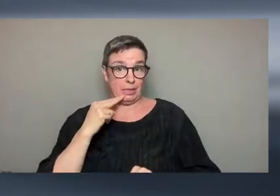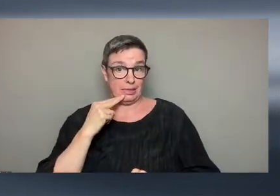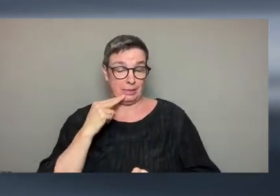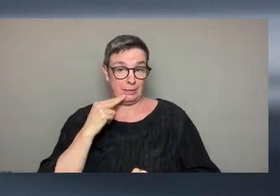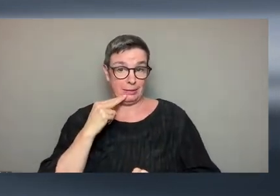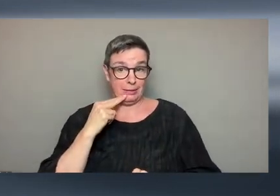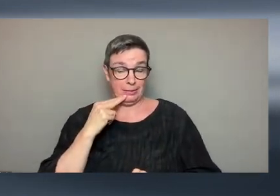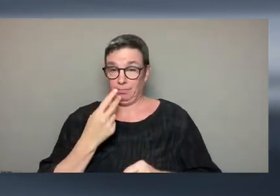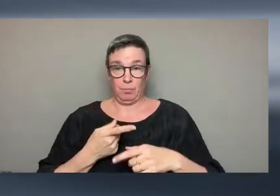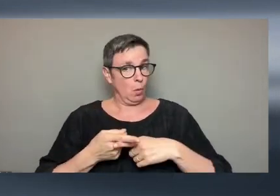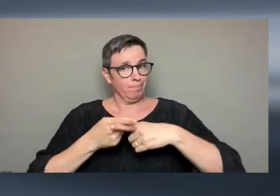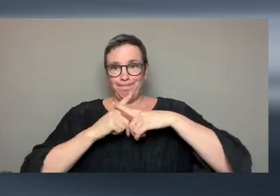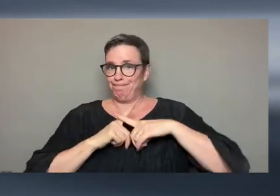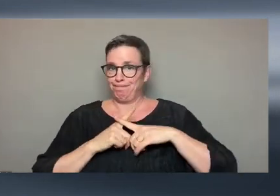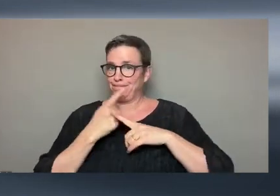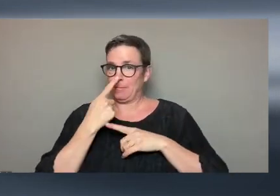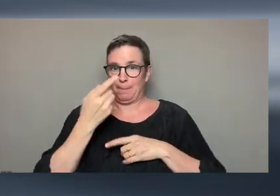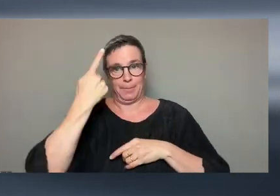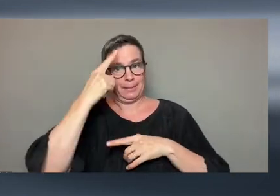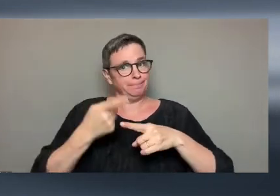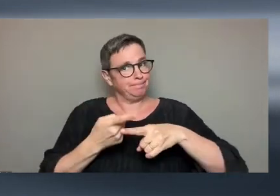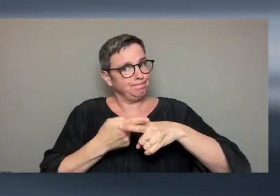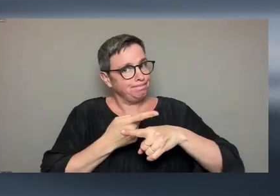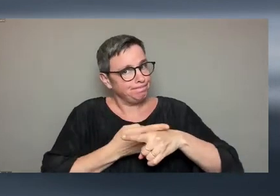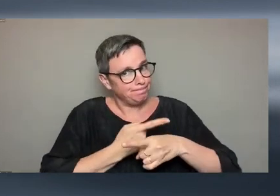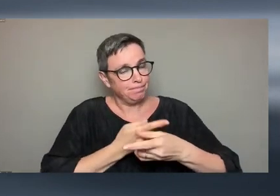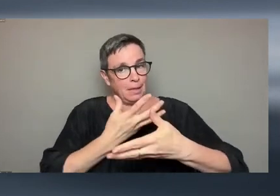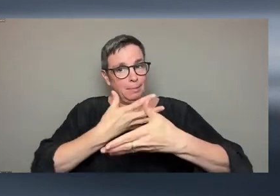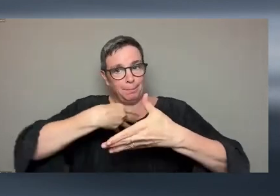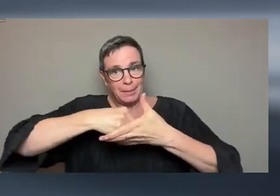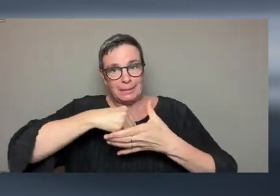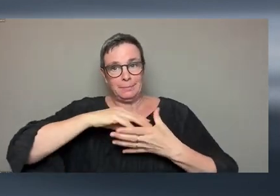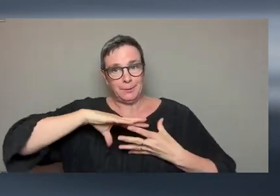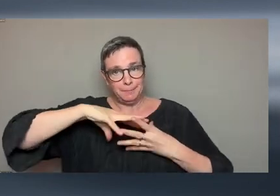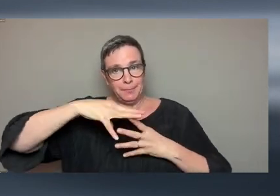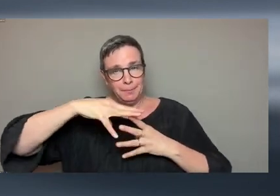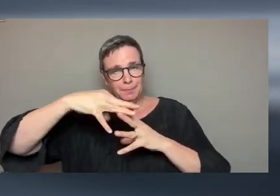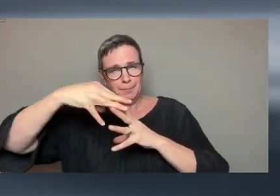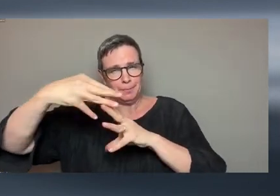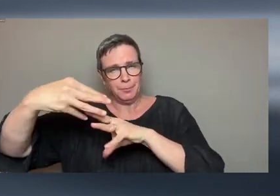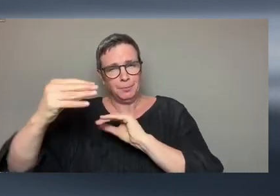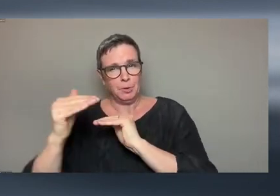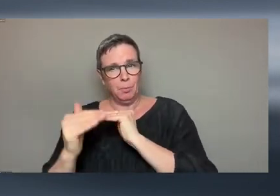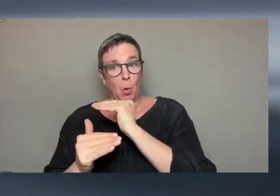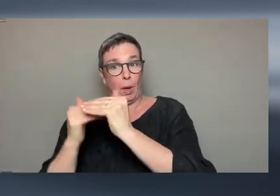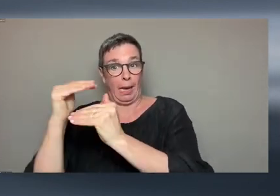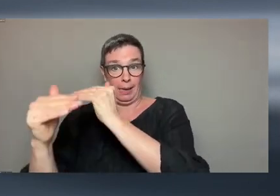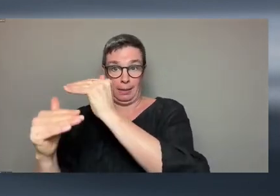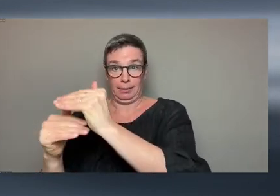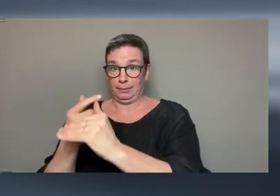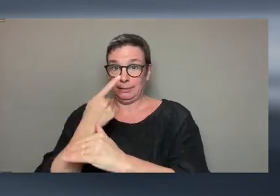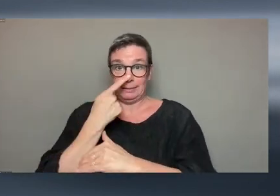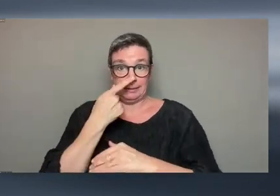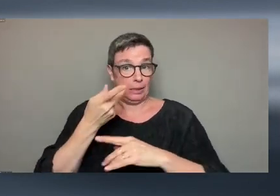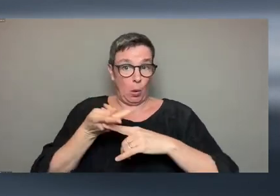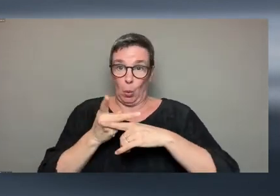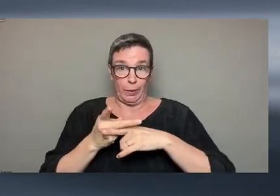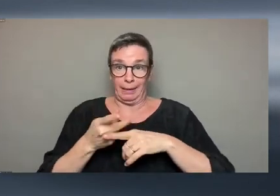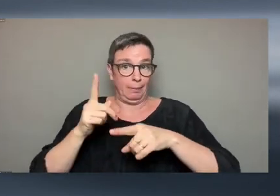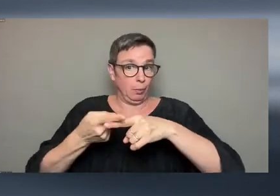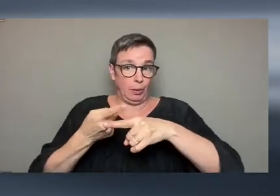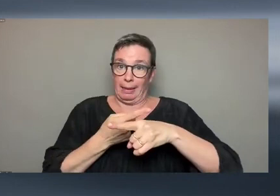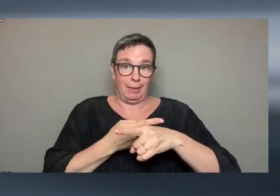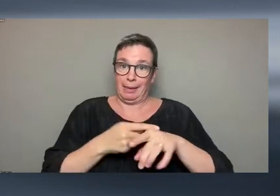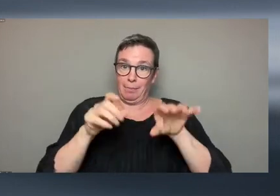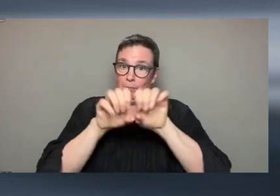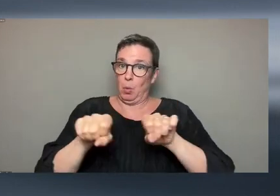que si nous continuons d'enrichir ces données, de participer, de développer, nous allons voir de plus en plus d'outils sur le marché, de produits qui seront